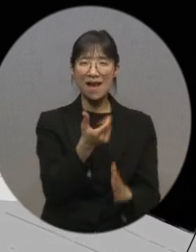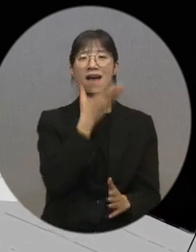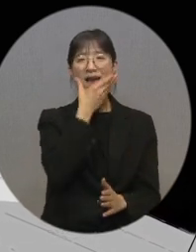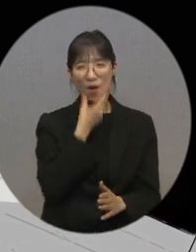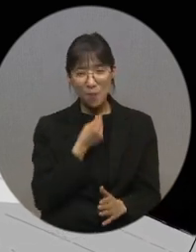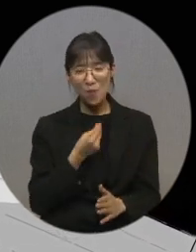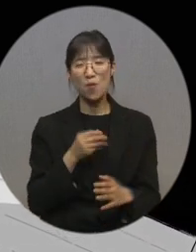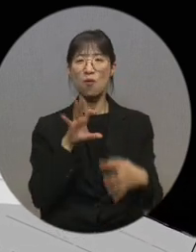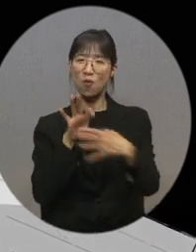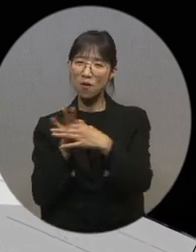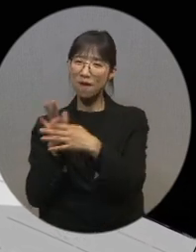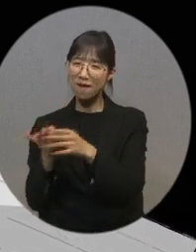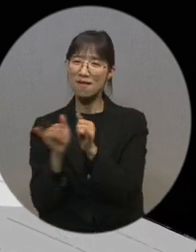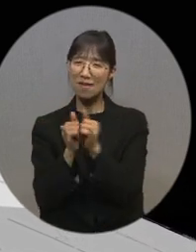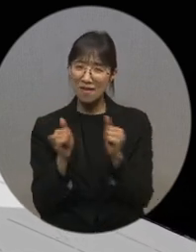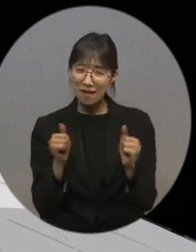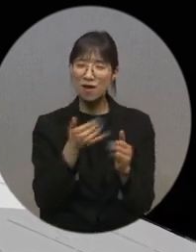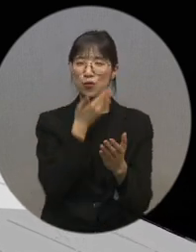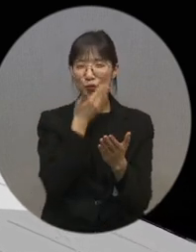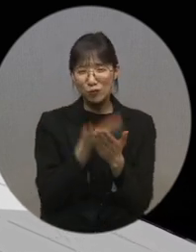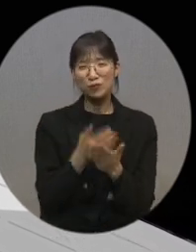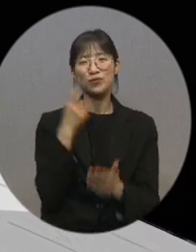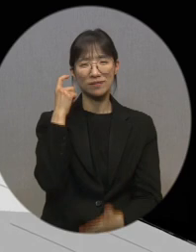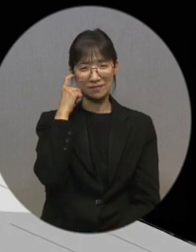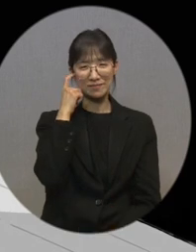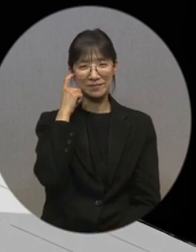있는 인연들을 소중히 여긴다고 합니다.